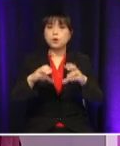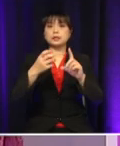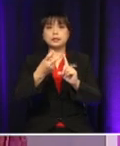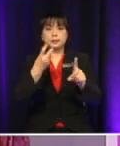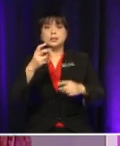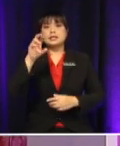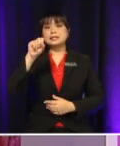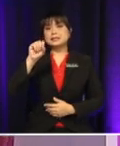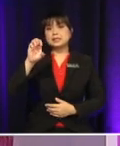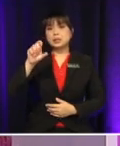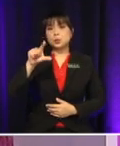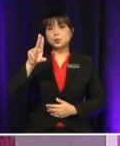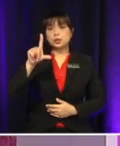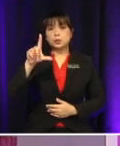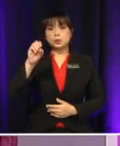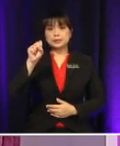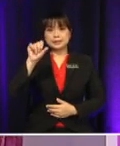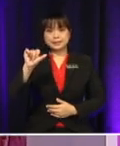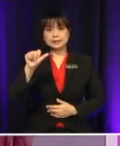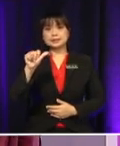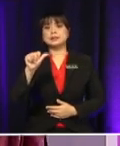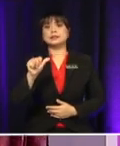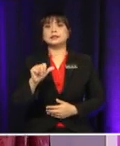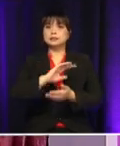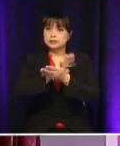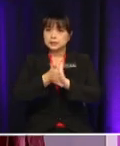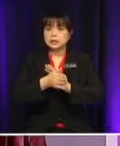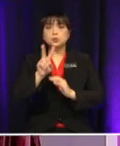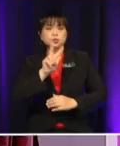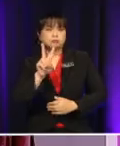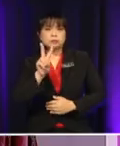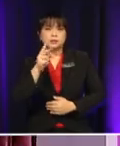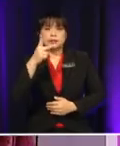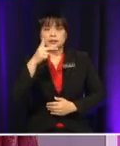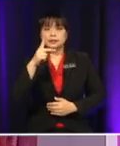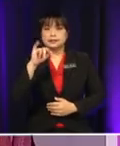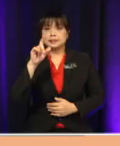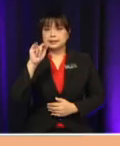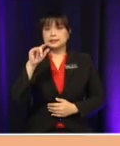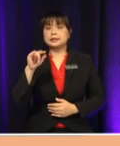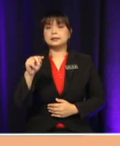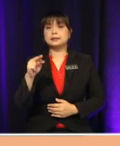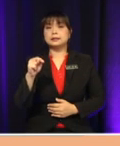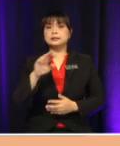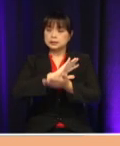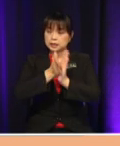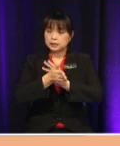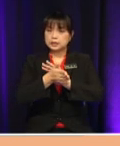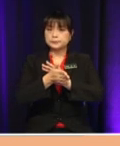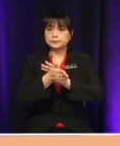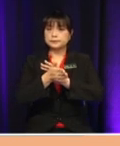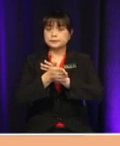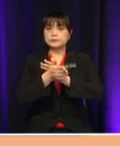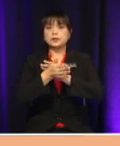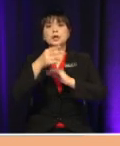selulosa kedua-duanya adalah unsur yang lain jenis yang lainnya Oke gulat bukan autotrof tumbuhan adalah